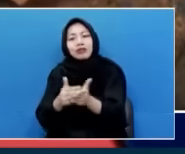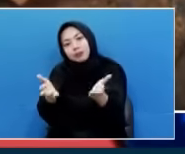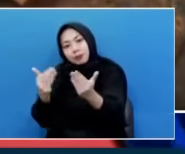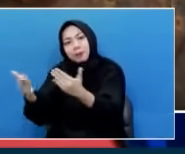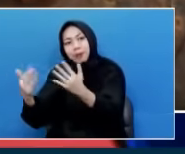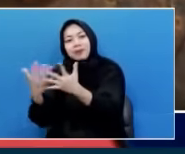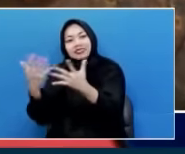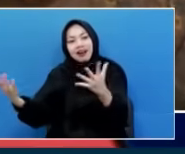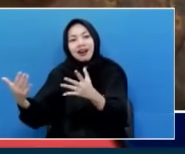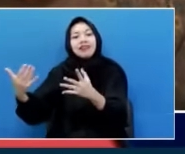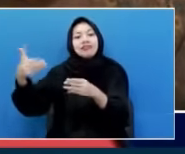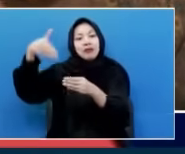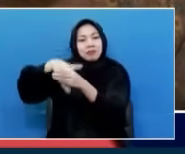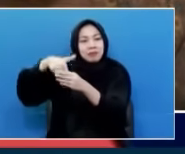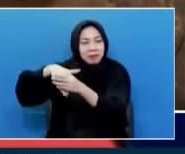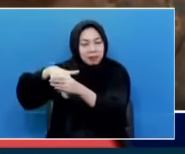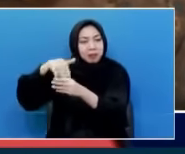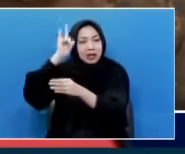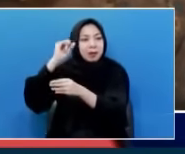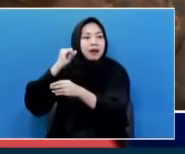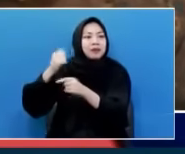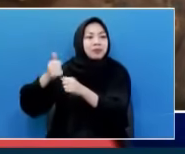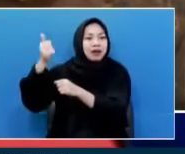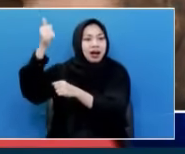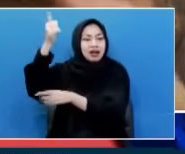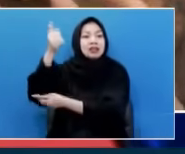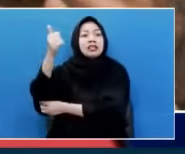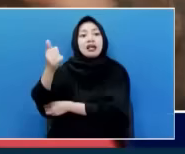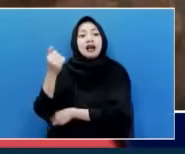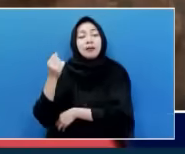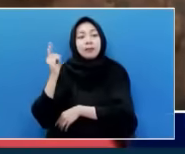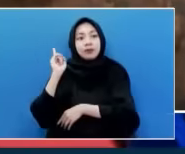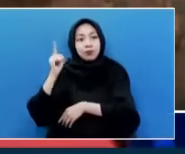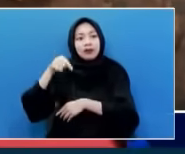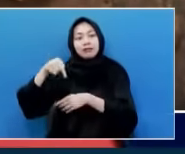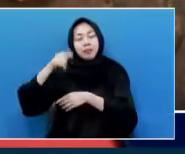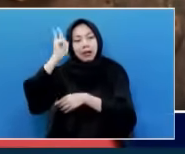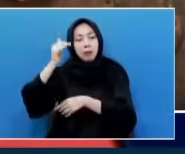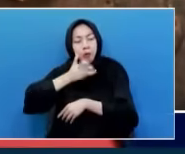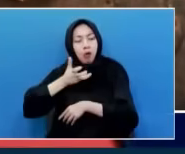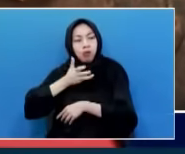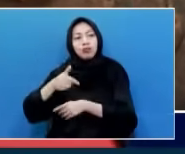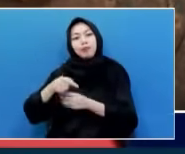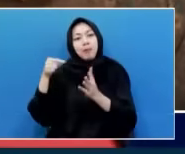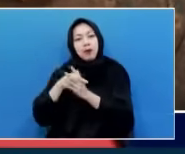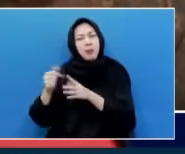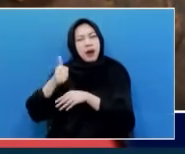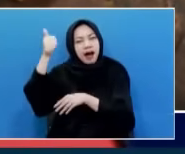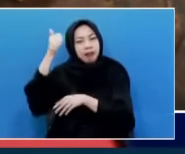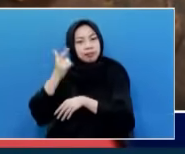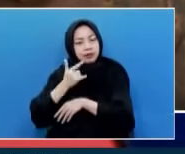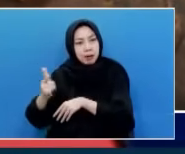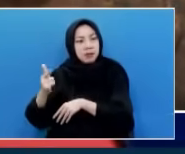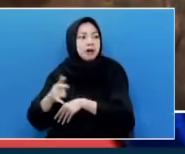gitu kan karena yang di sini yang PDIP tetap menang itu ya diip-nya partainya di pilek gitu bukan bukan soal